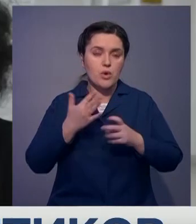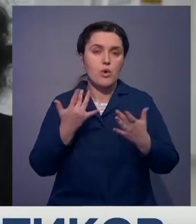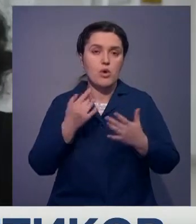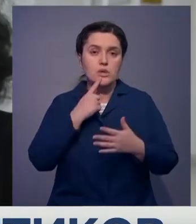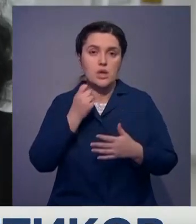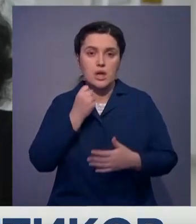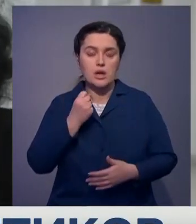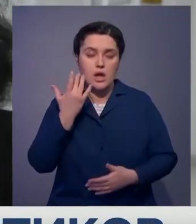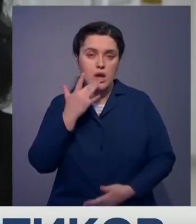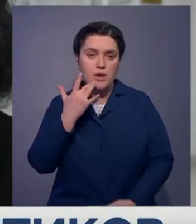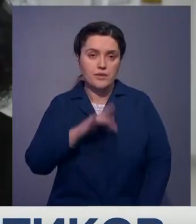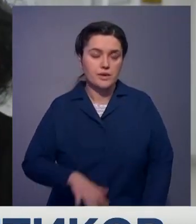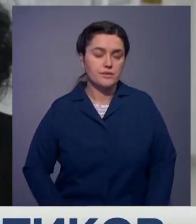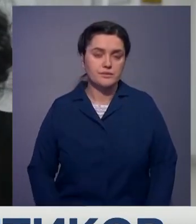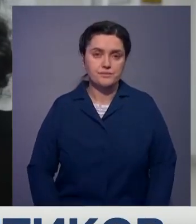крови.